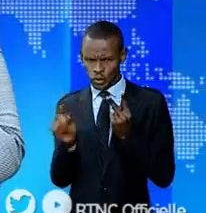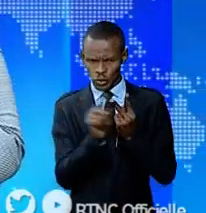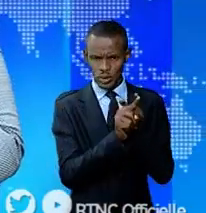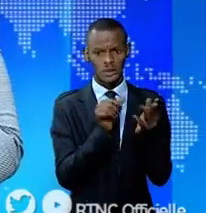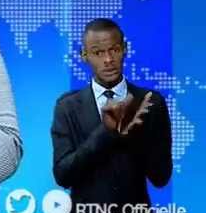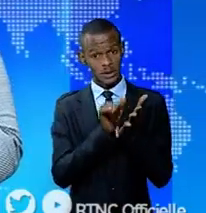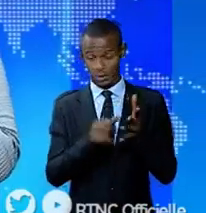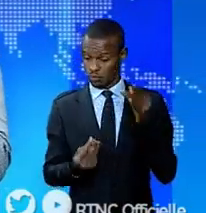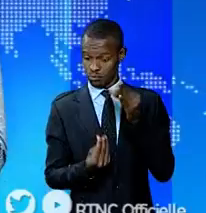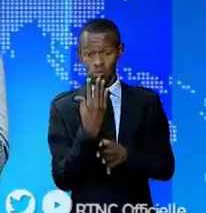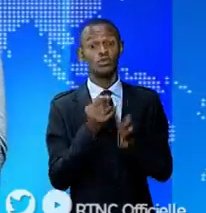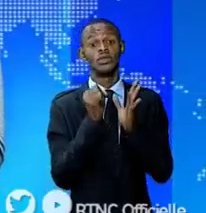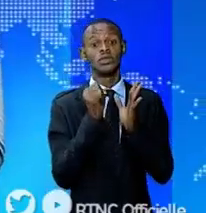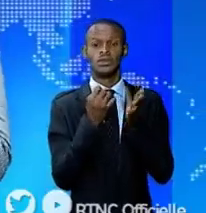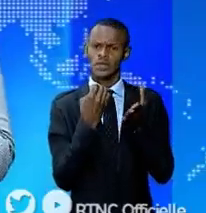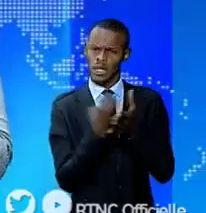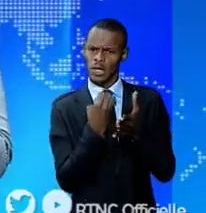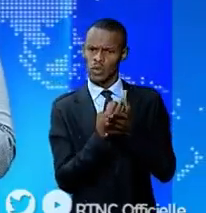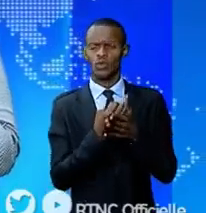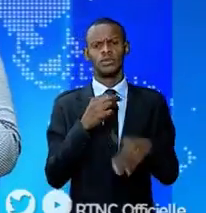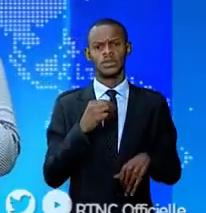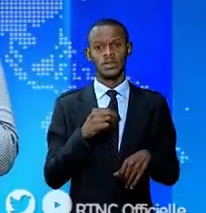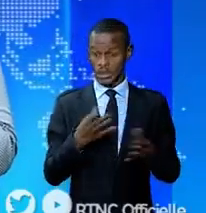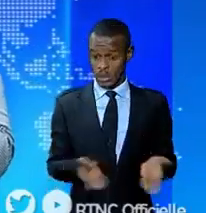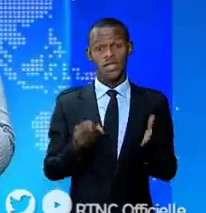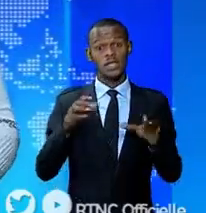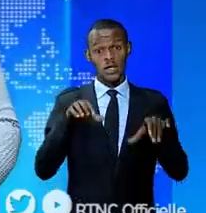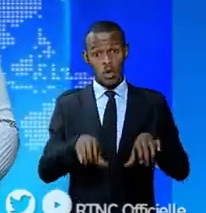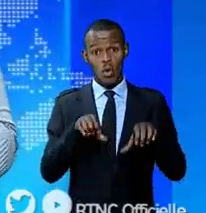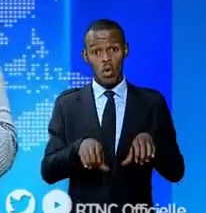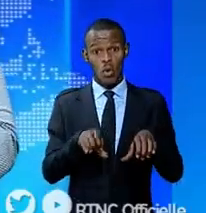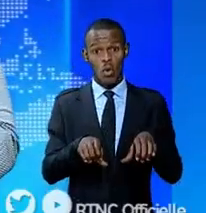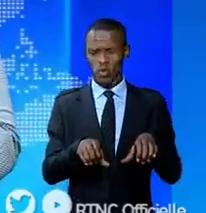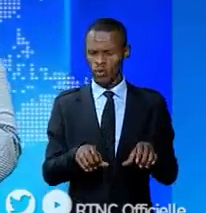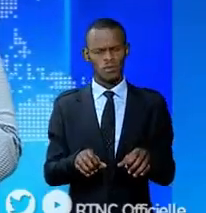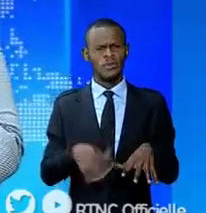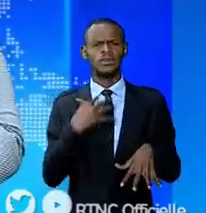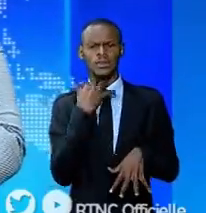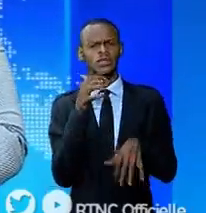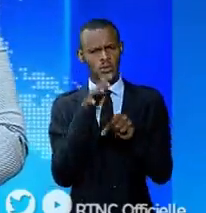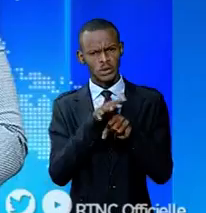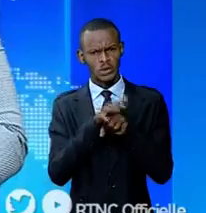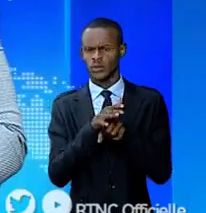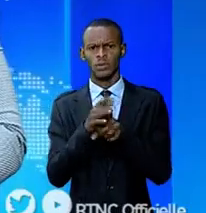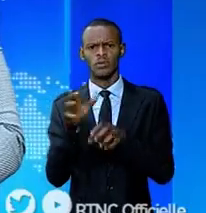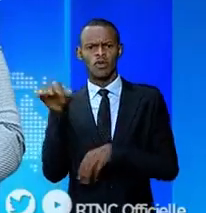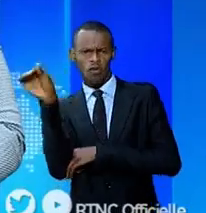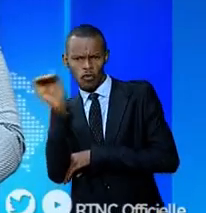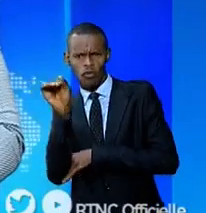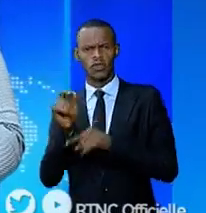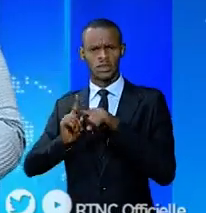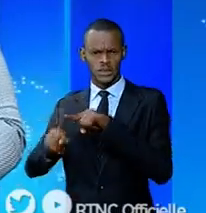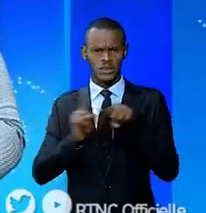Congo, très riche en biodiversité avec sa faune, sa flore ainsi que son hydrographie et ses innombrables minerais, constitue un